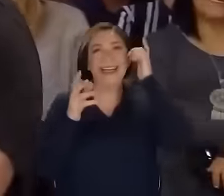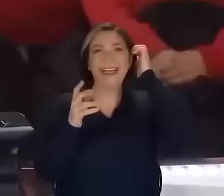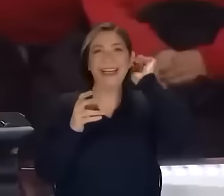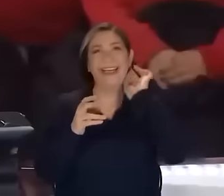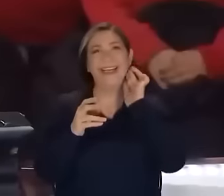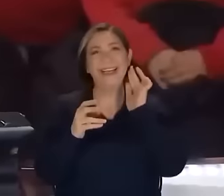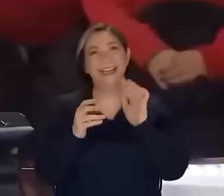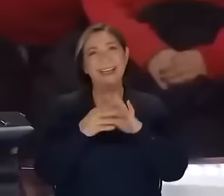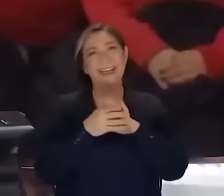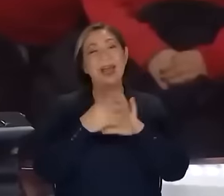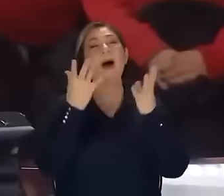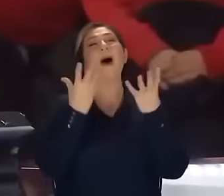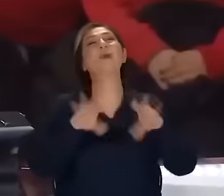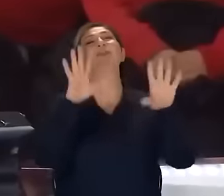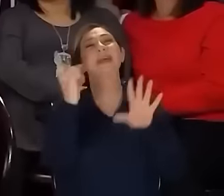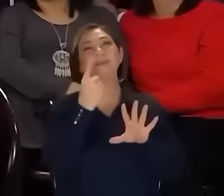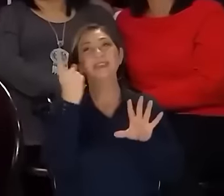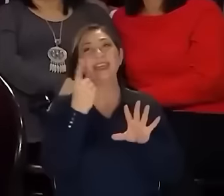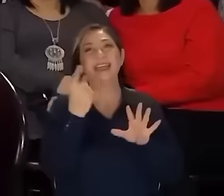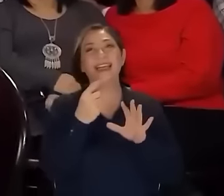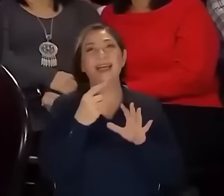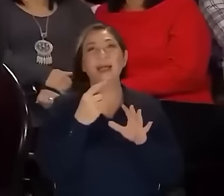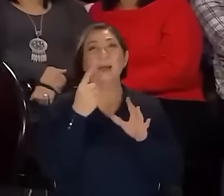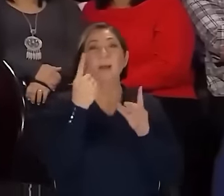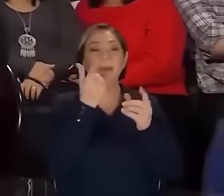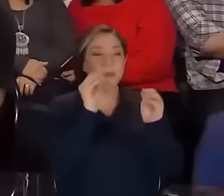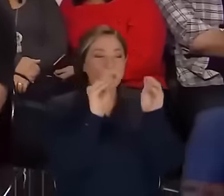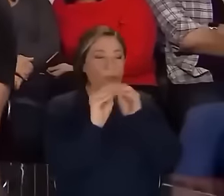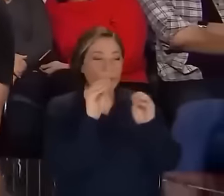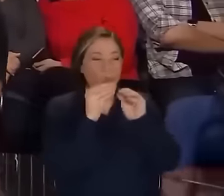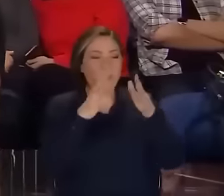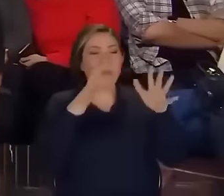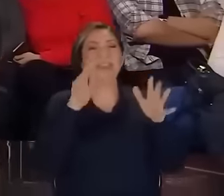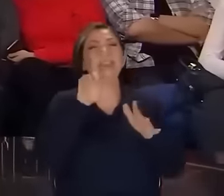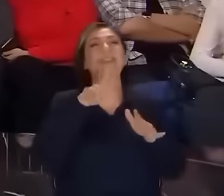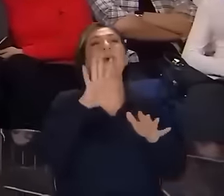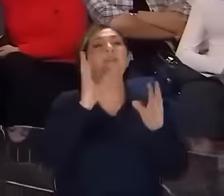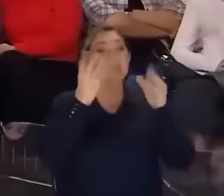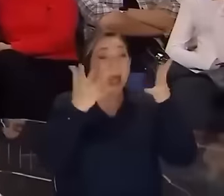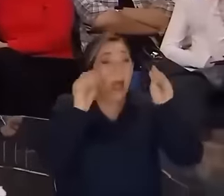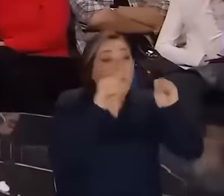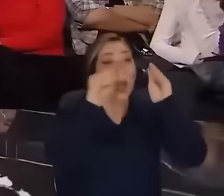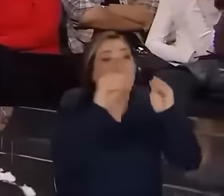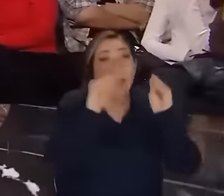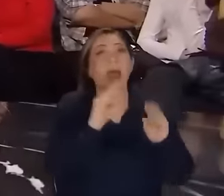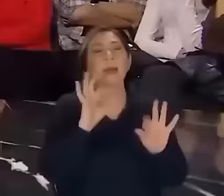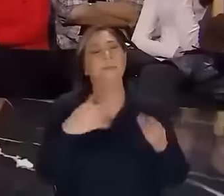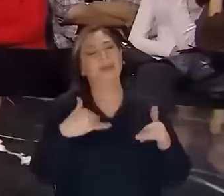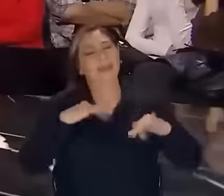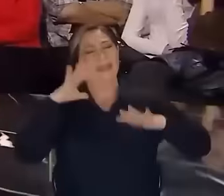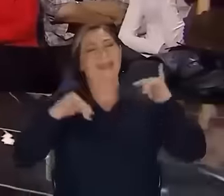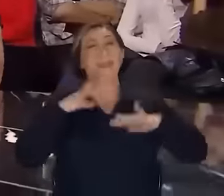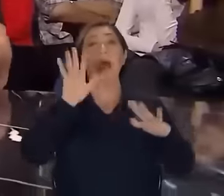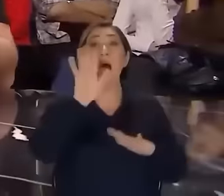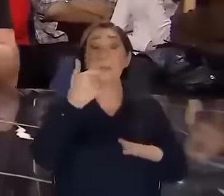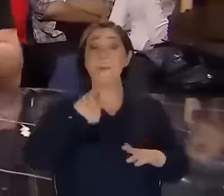Yani olmayacak bir şeyi gereğinden, hani bir süse ihtiyacı olmayan bir şeyi gereğinden fazla süslemekten hep çekinirim ben.